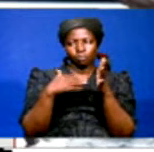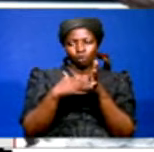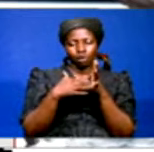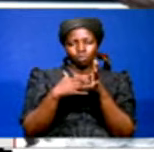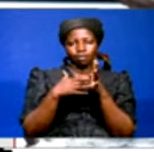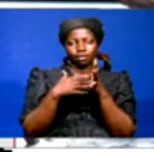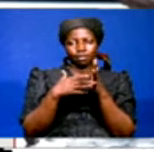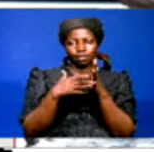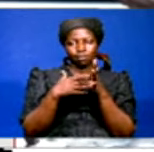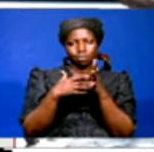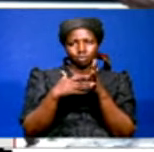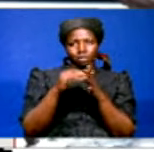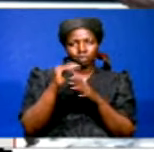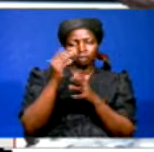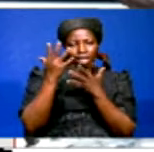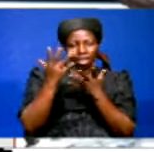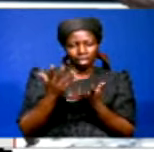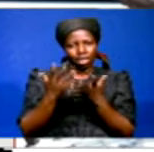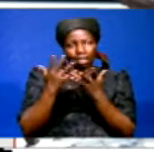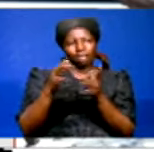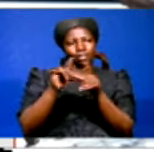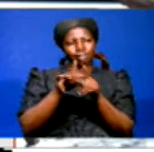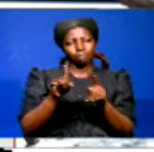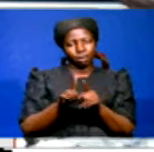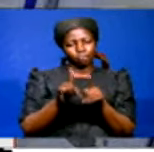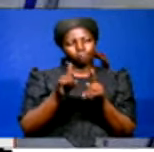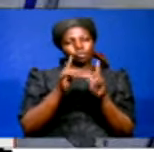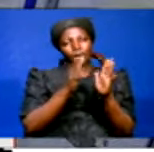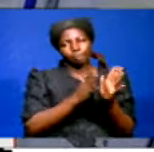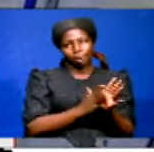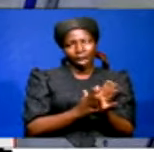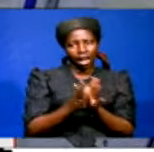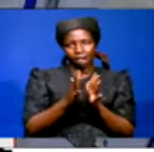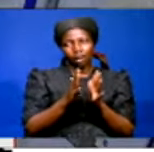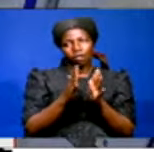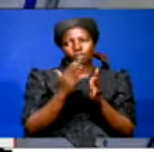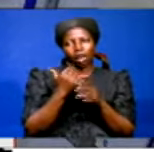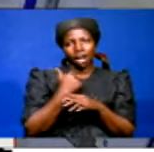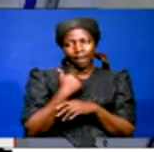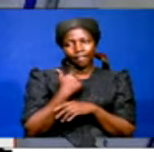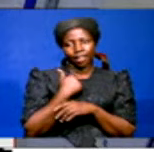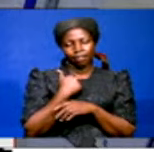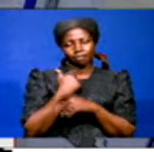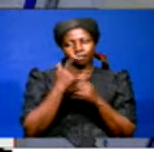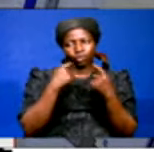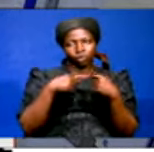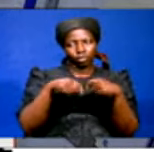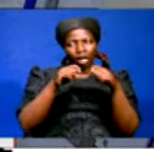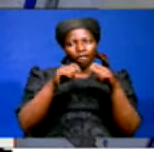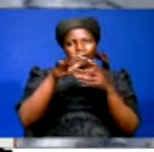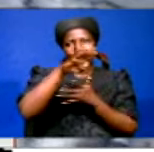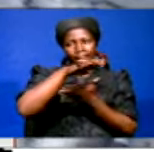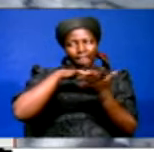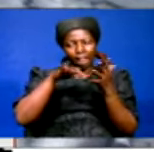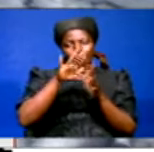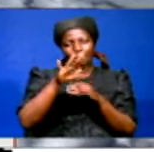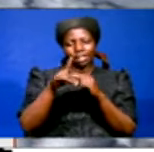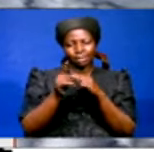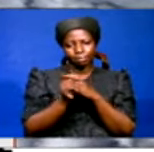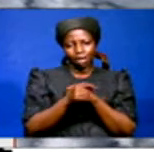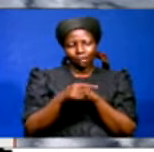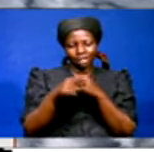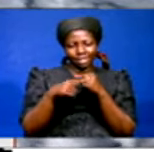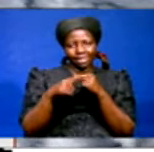wa majaribio ya sayansi ya anga. Majukumu yao ya miezi 6 yanalenga kukamilisha hatua ya mwisho